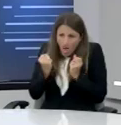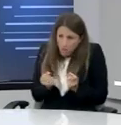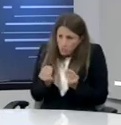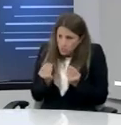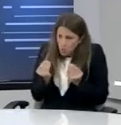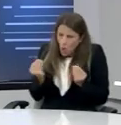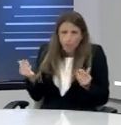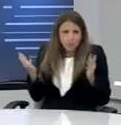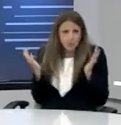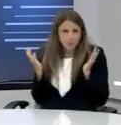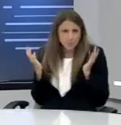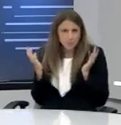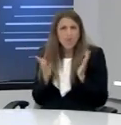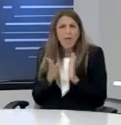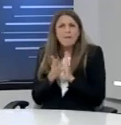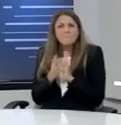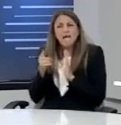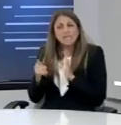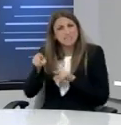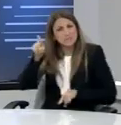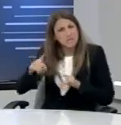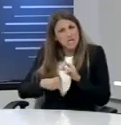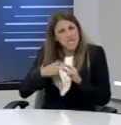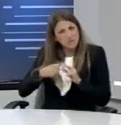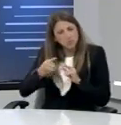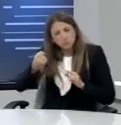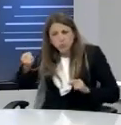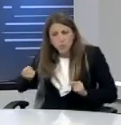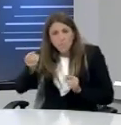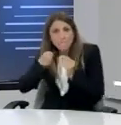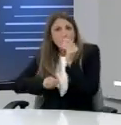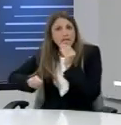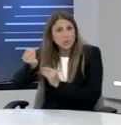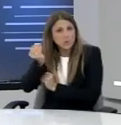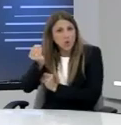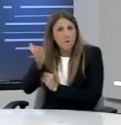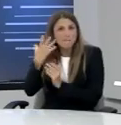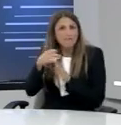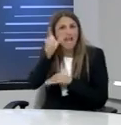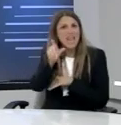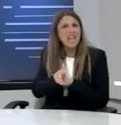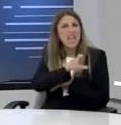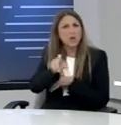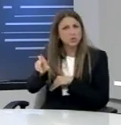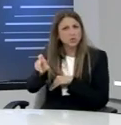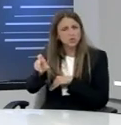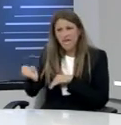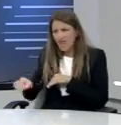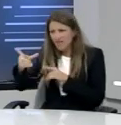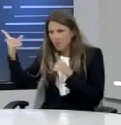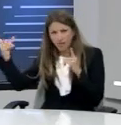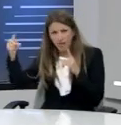το κοινοβούλιο, όπως ο Λαϊκός Ορθόδοξος Συναγερμός, που τους έχετε εγκολπώσει τώρα όλους, σχεδόν όλους. Συγκυβερνήτες σας